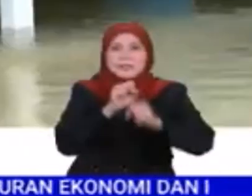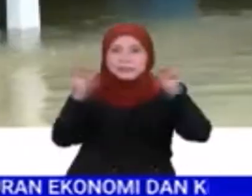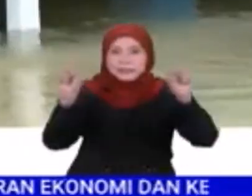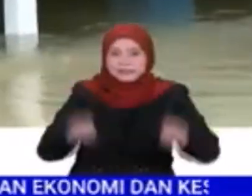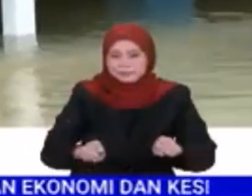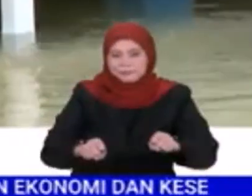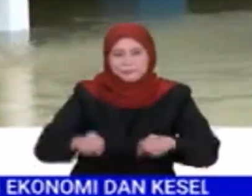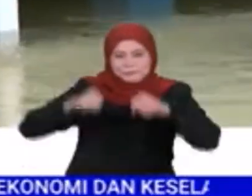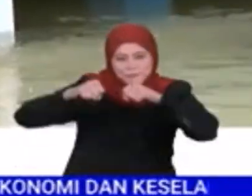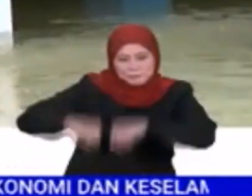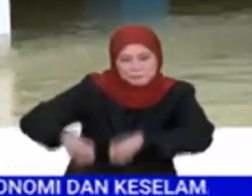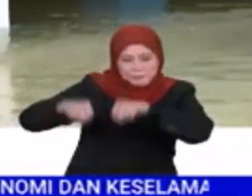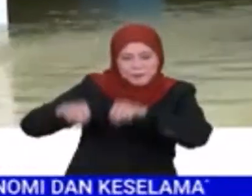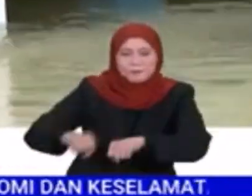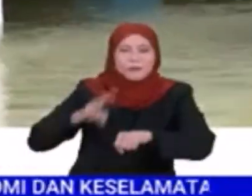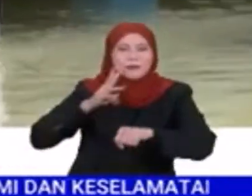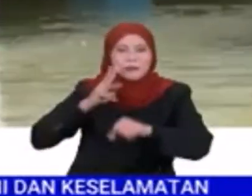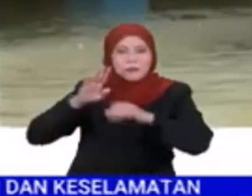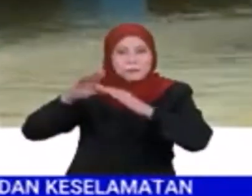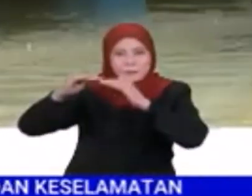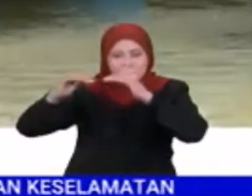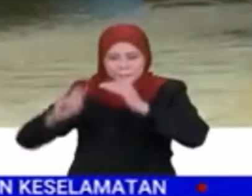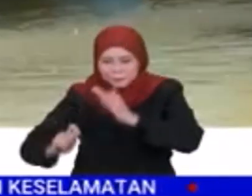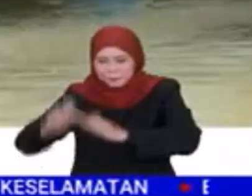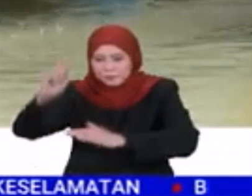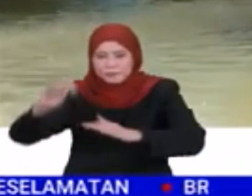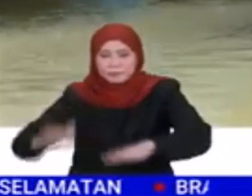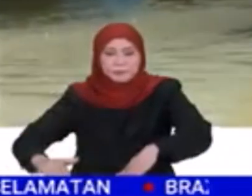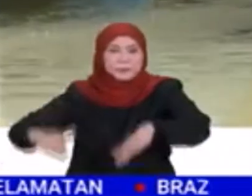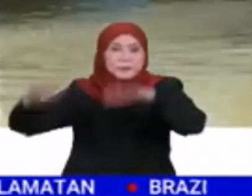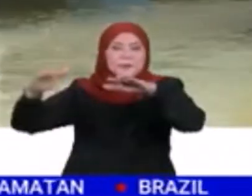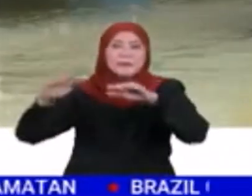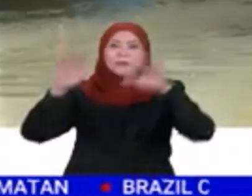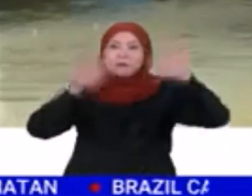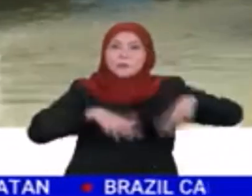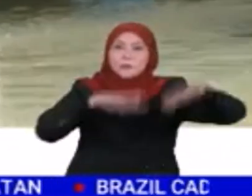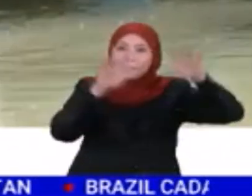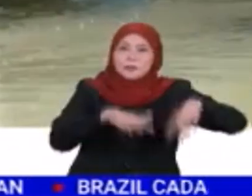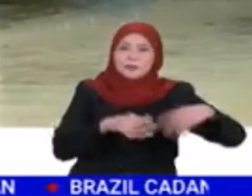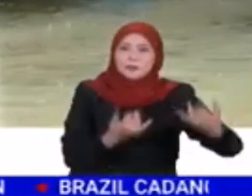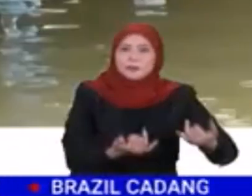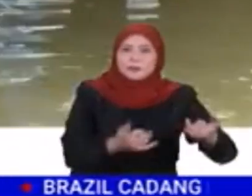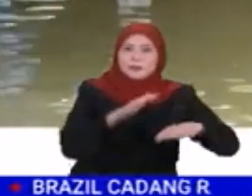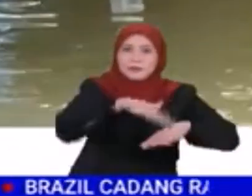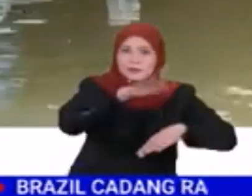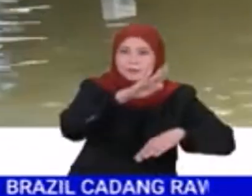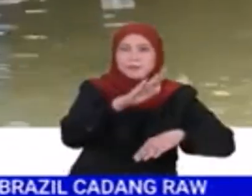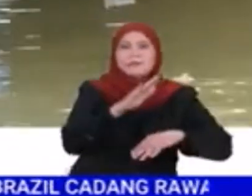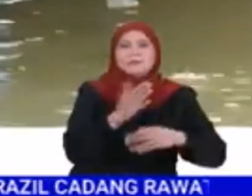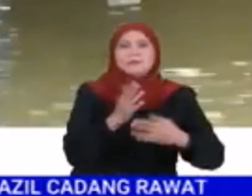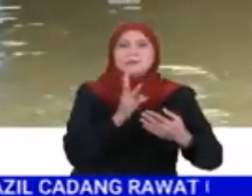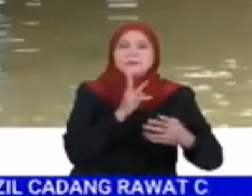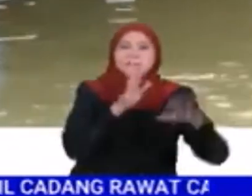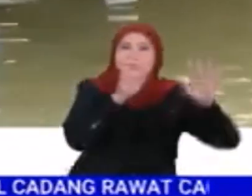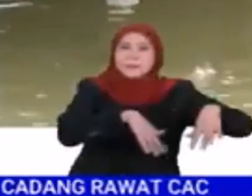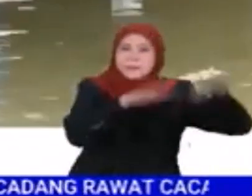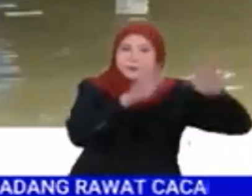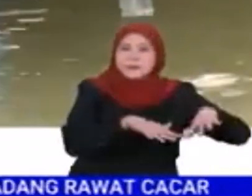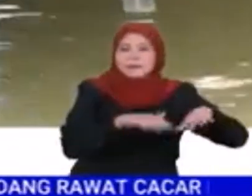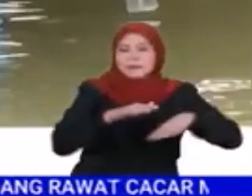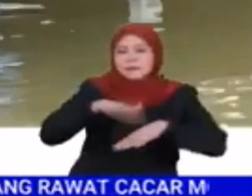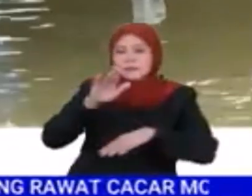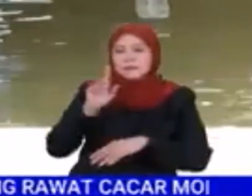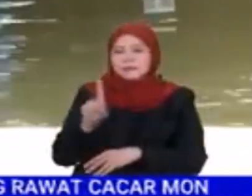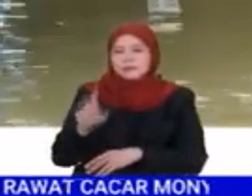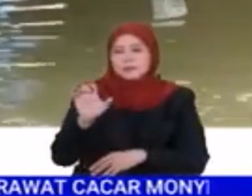untuk menampung kapasiti air yang lebih tinggi. Beliau difahamkan hujan lebat hari ini lebih daripada kebiasaan mencecah hampir